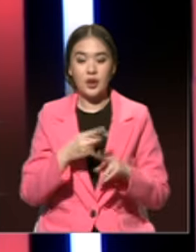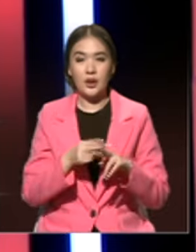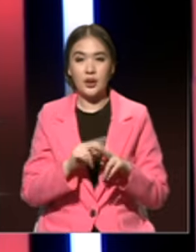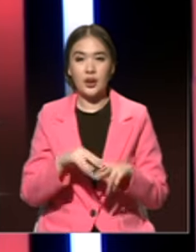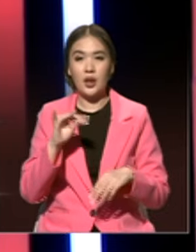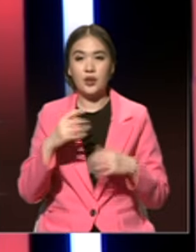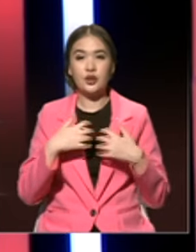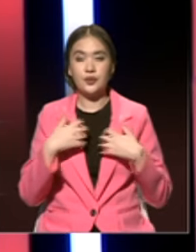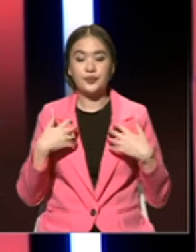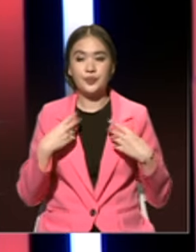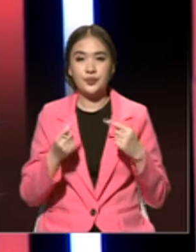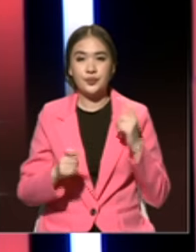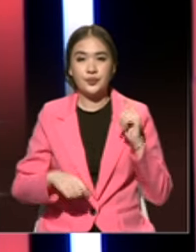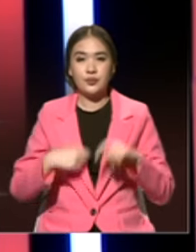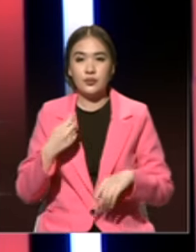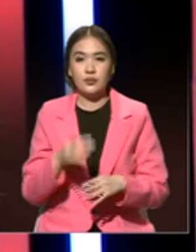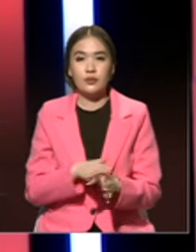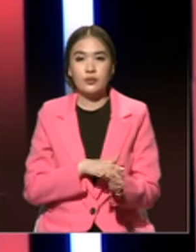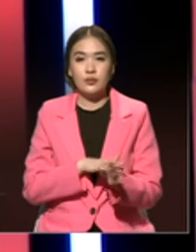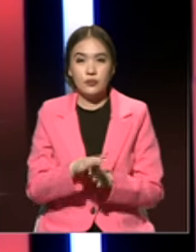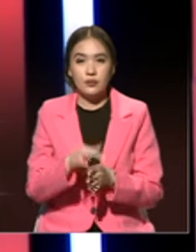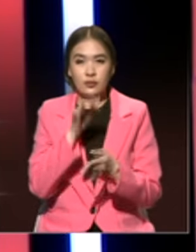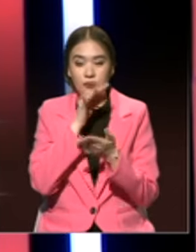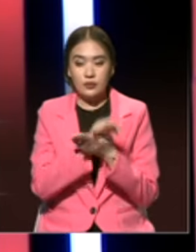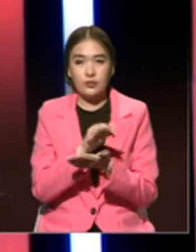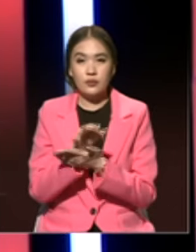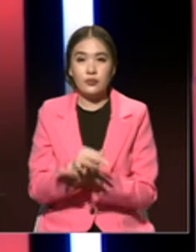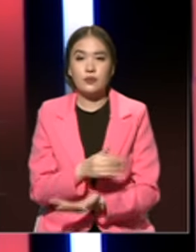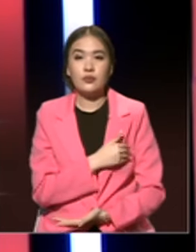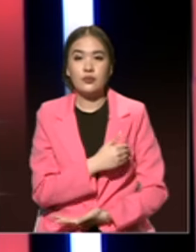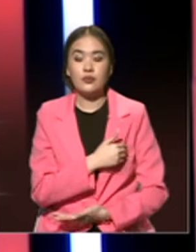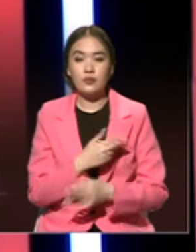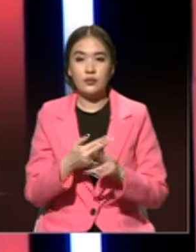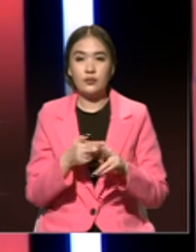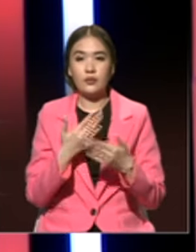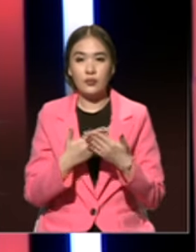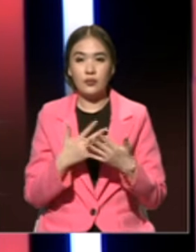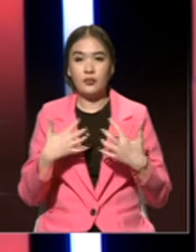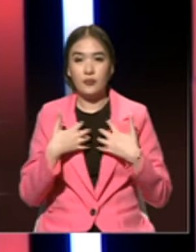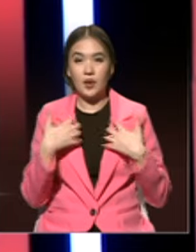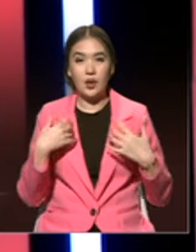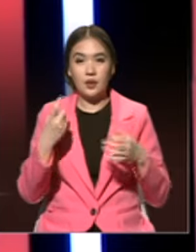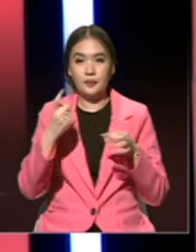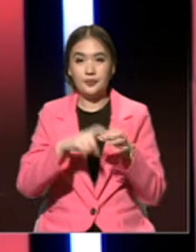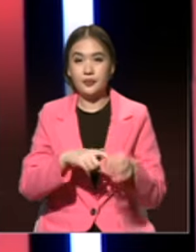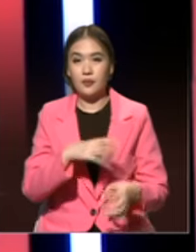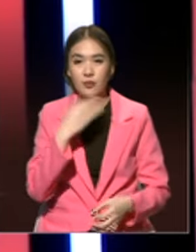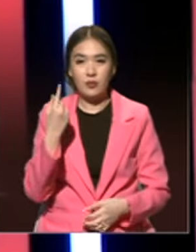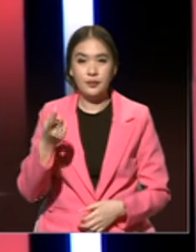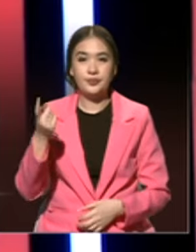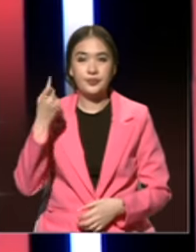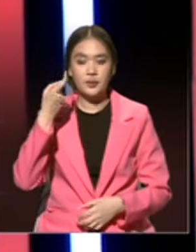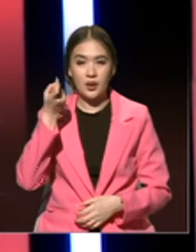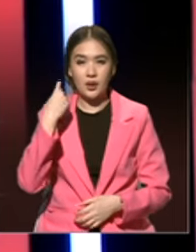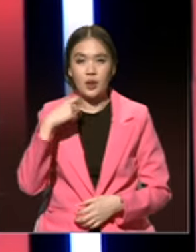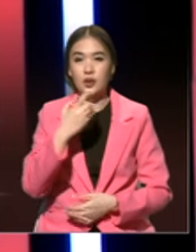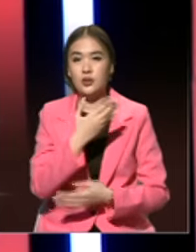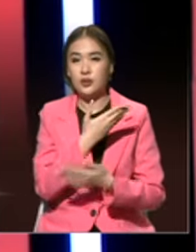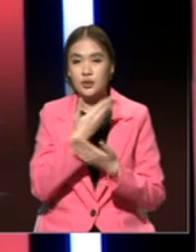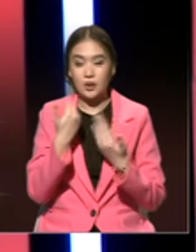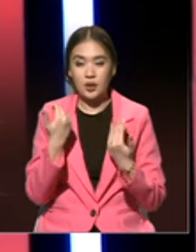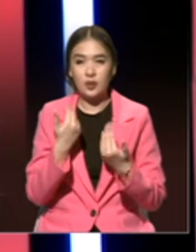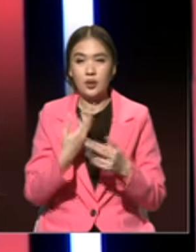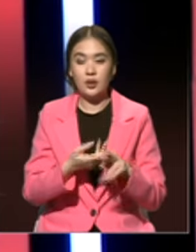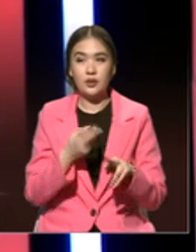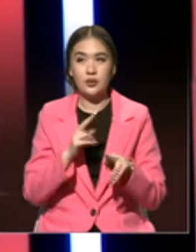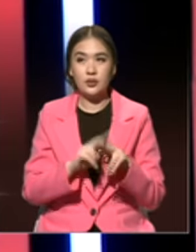шығыны мәселесіне де тағы да толығымен жауап берейік, қымбатты көрермен. Мысалға малыңыздың тіркелмеген болса, сырғасы болмаса, оны